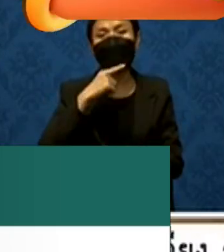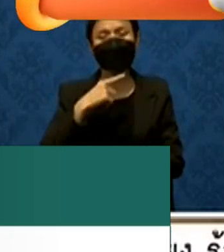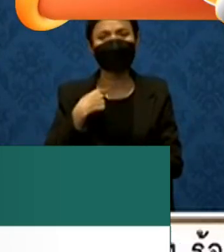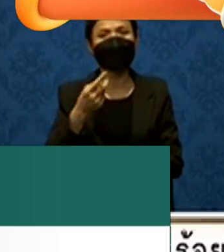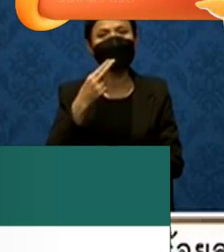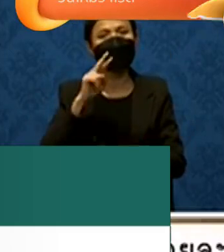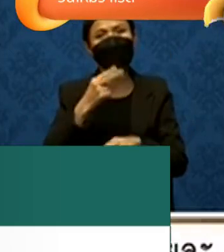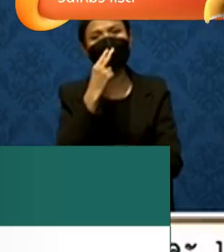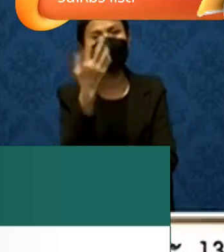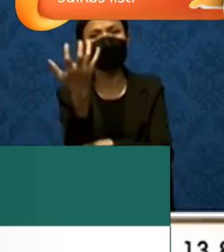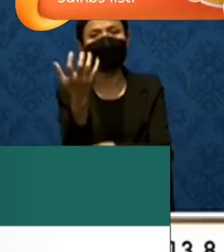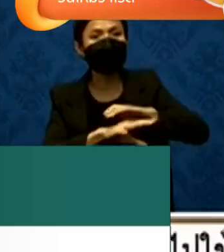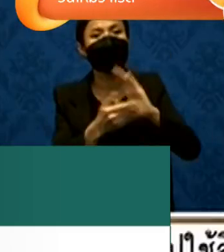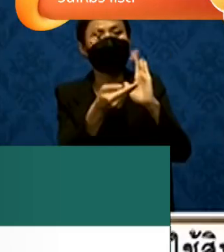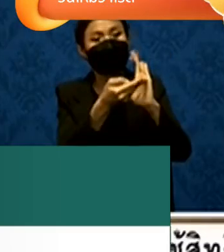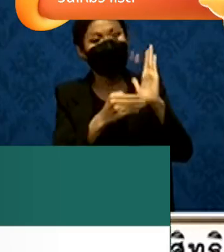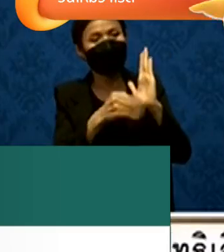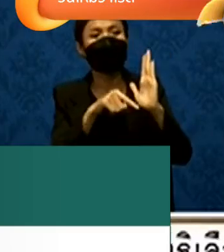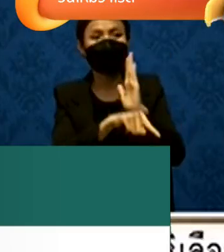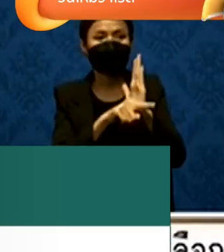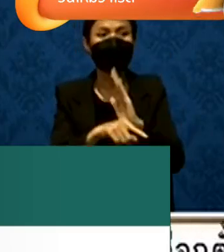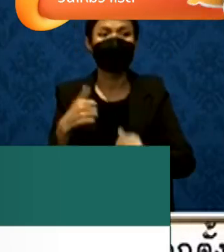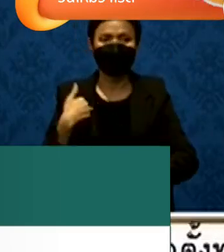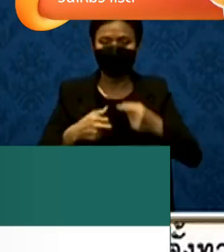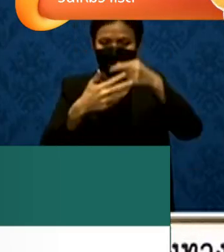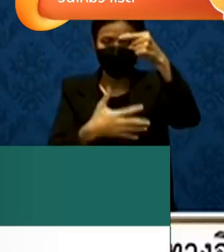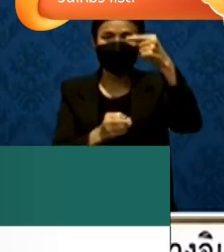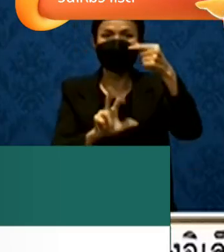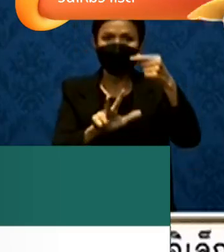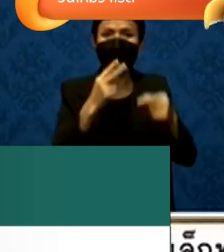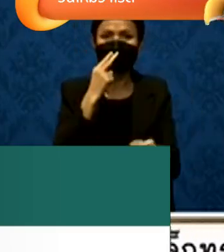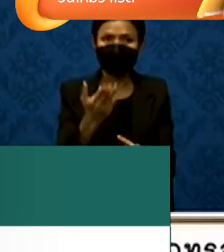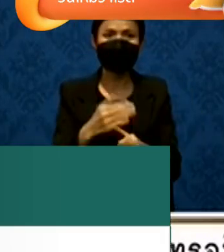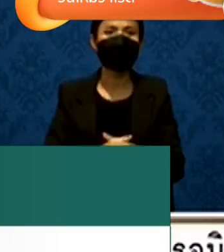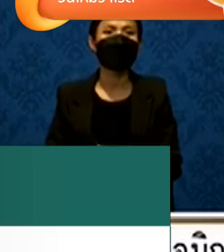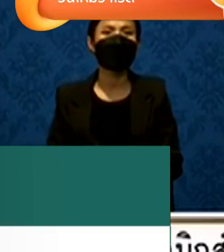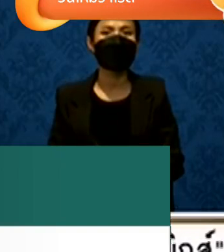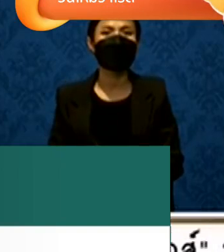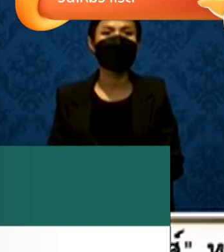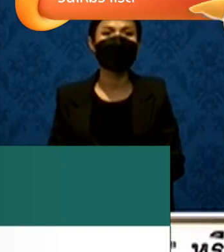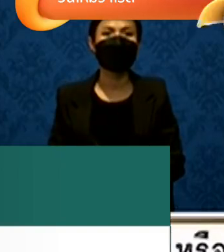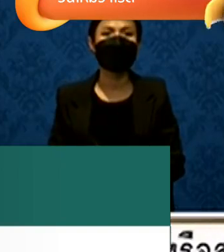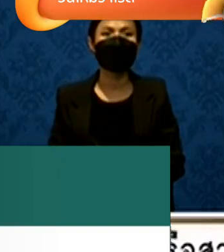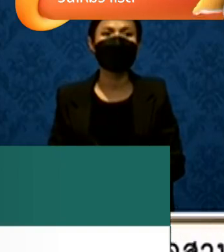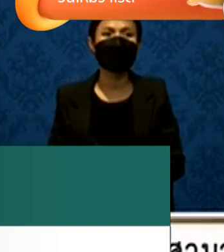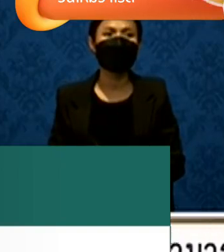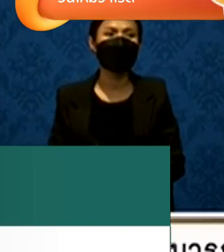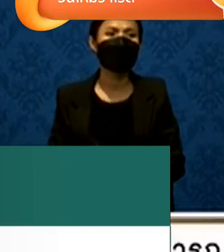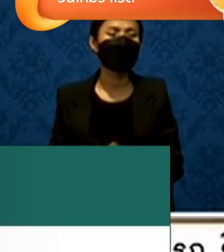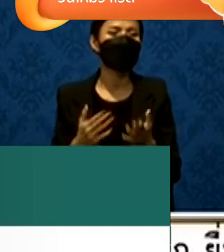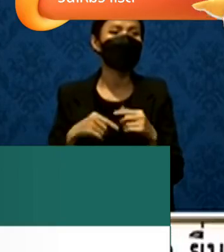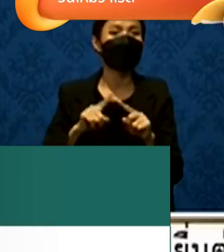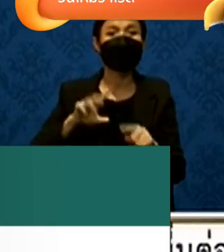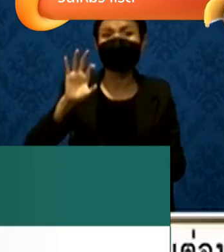การคลังก็ตั้งนายวิจักเนี่ยนะครับเป็นผู้ตรวจราชการกระทรวงการคลังขึ้นมาเป็นประธานในการตรวจสอบเรื่องนี้